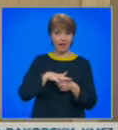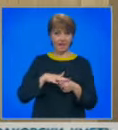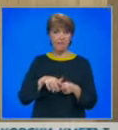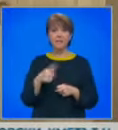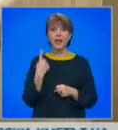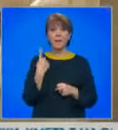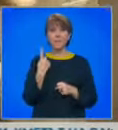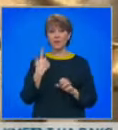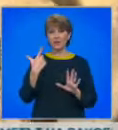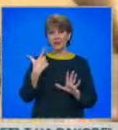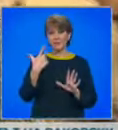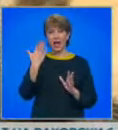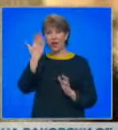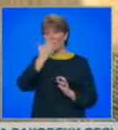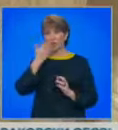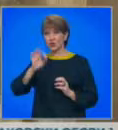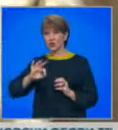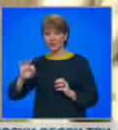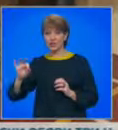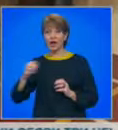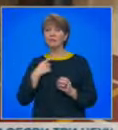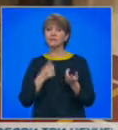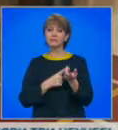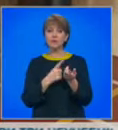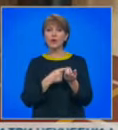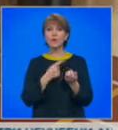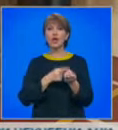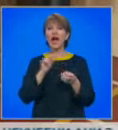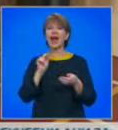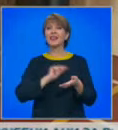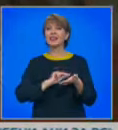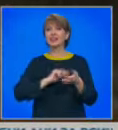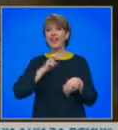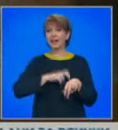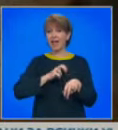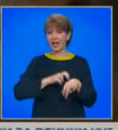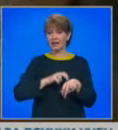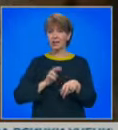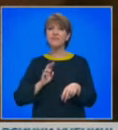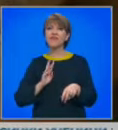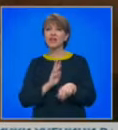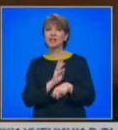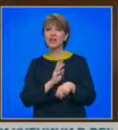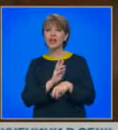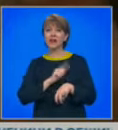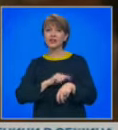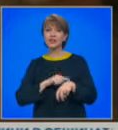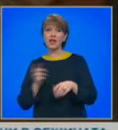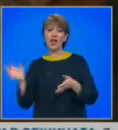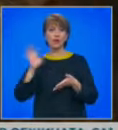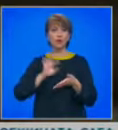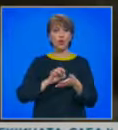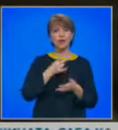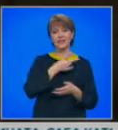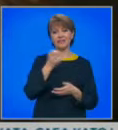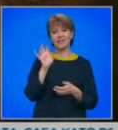7-те училища наоколо преброиха декларациите си от съседното 134-то и към 13 часа дойдоха за своите 250 теста.